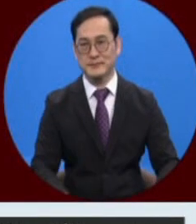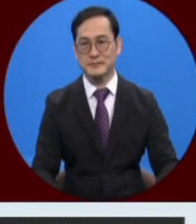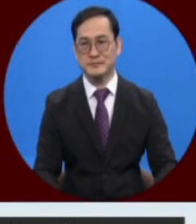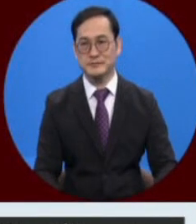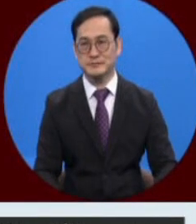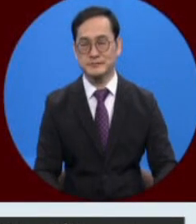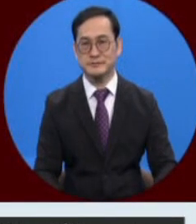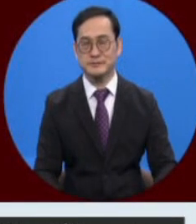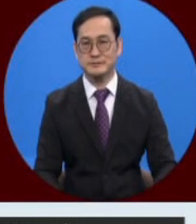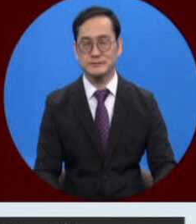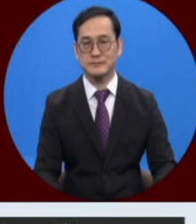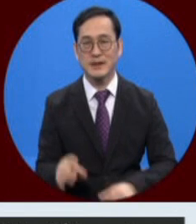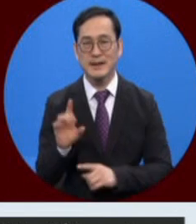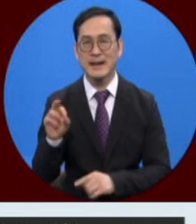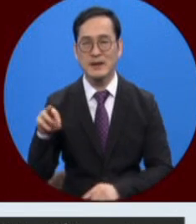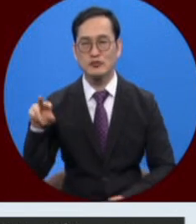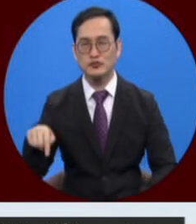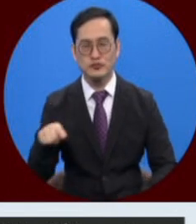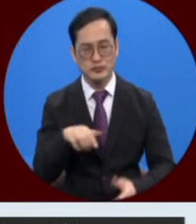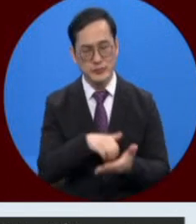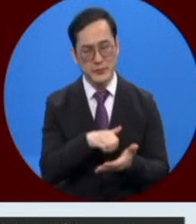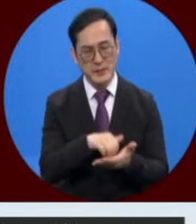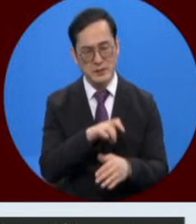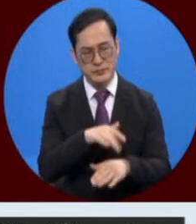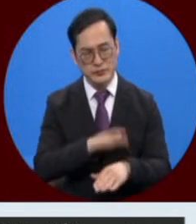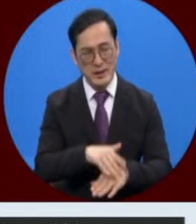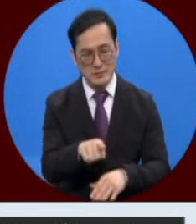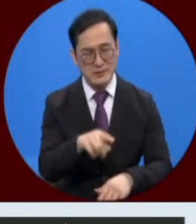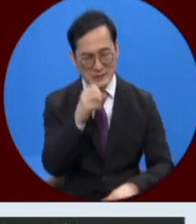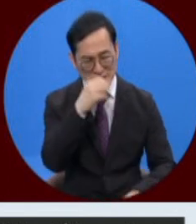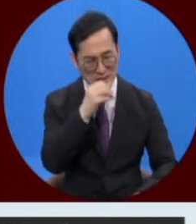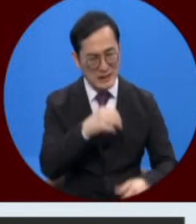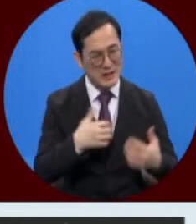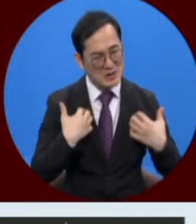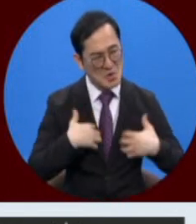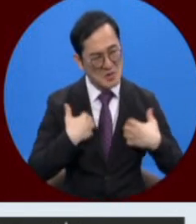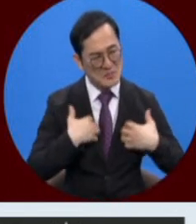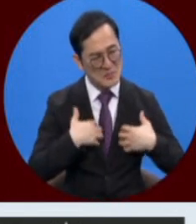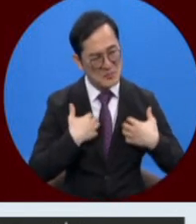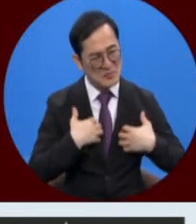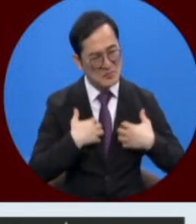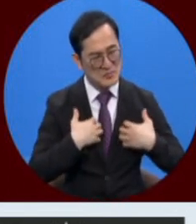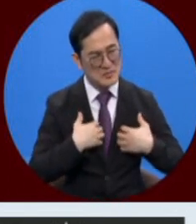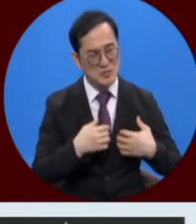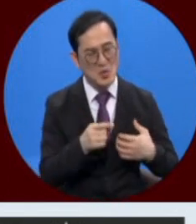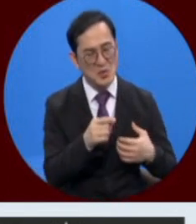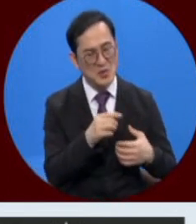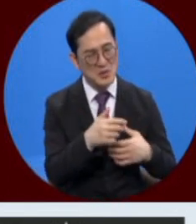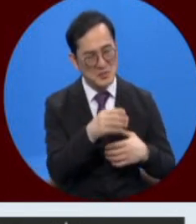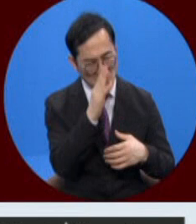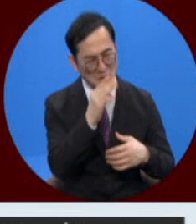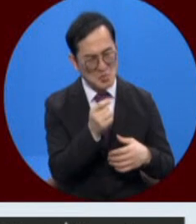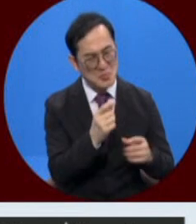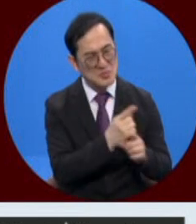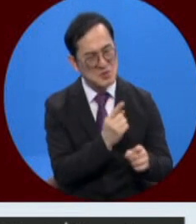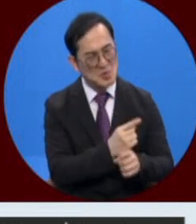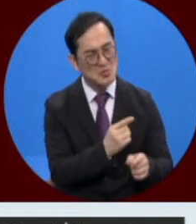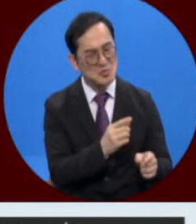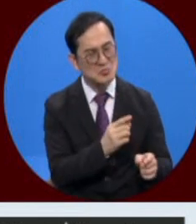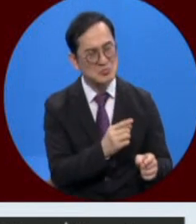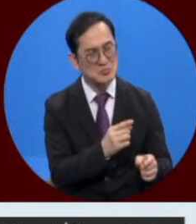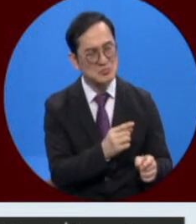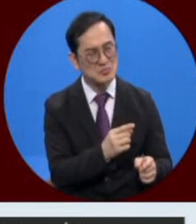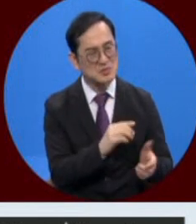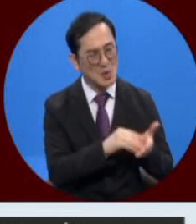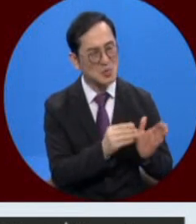자, 이양수 수석대변인, 불법 상습 도박을 단순 카드 게임에 빠진 치료 대상쯤으로 치부했다. 모녀 살인 사건을